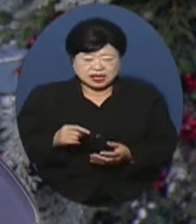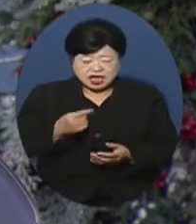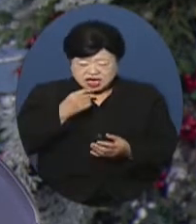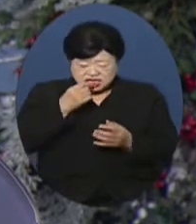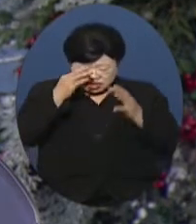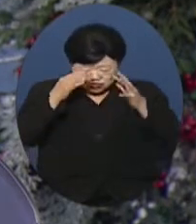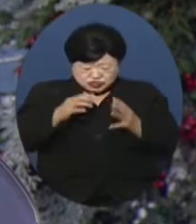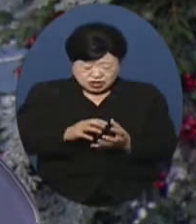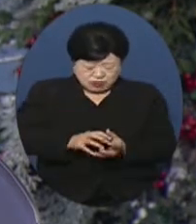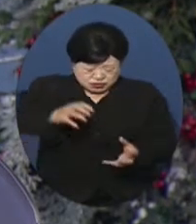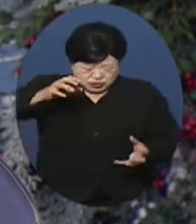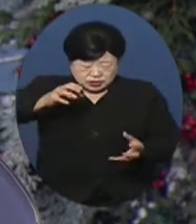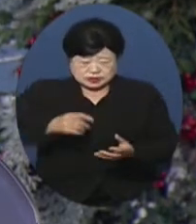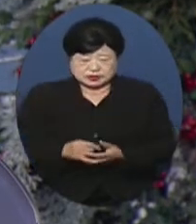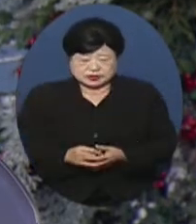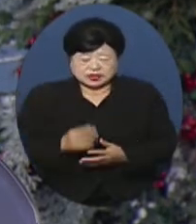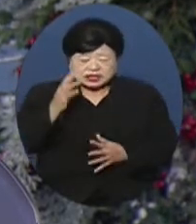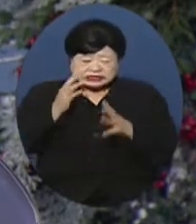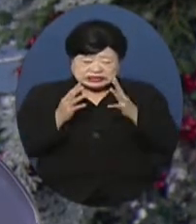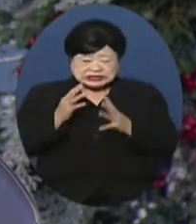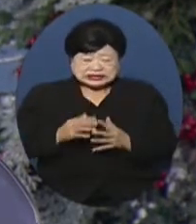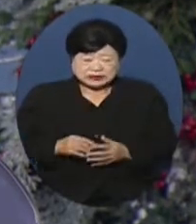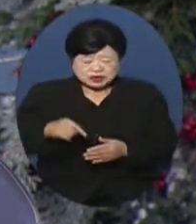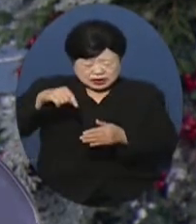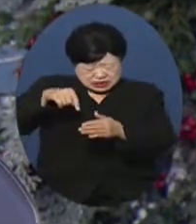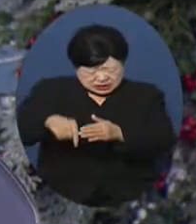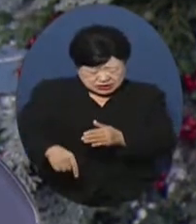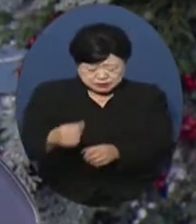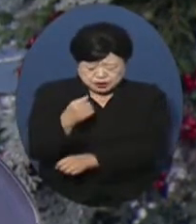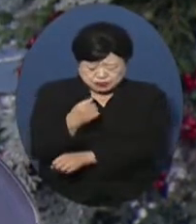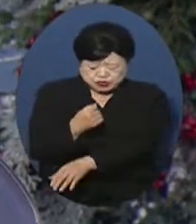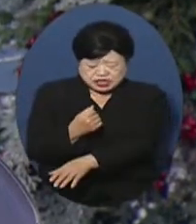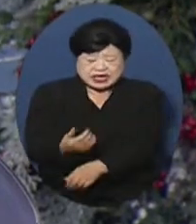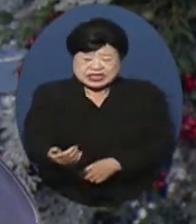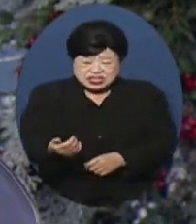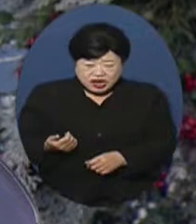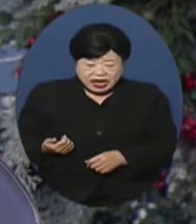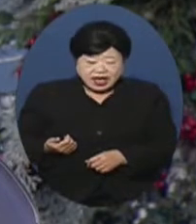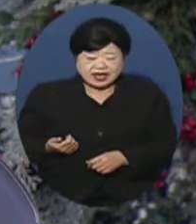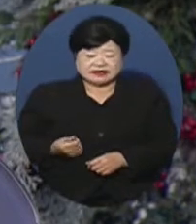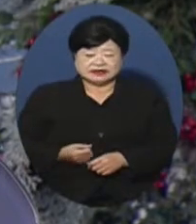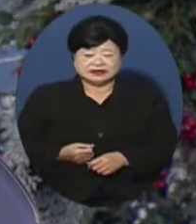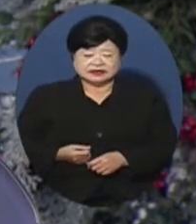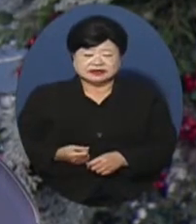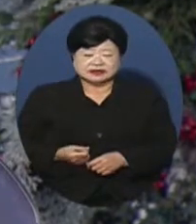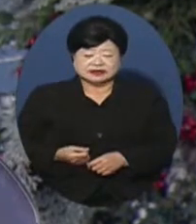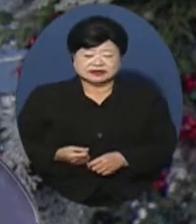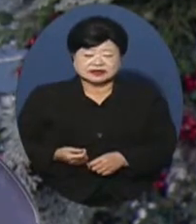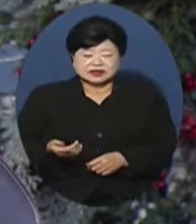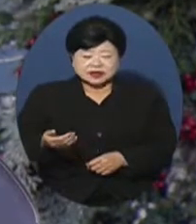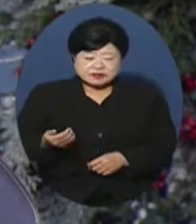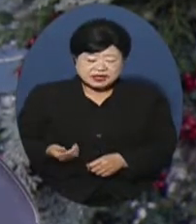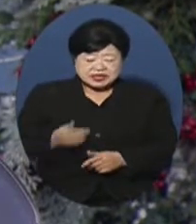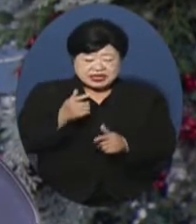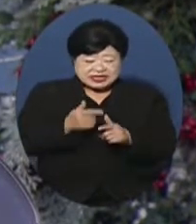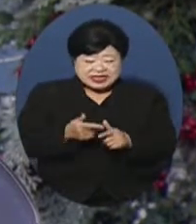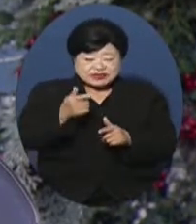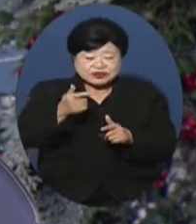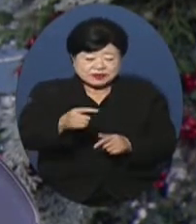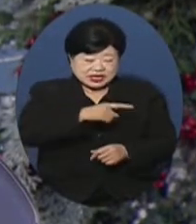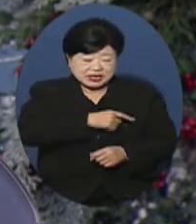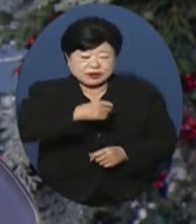겠지 차 초와 깊이 부의장이 전에 뿌리내리게 제외 예수님 이름으로